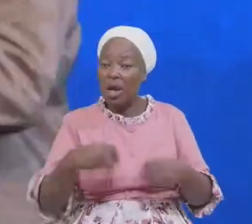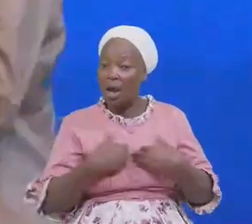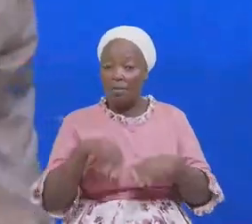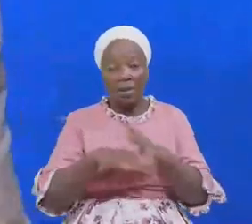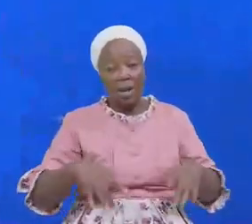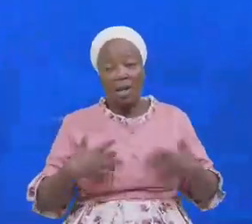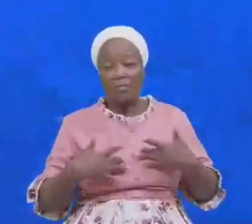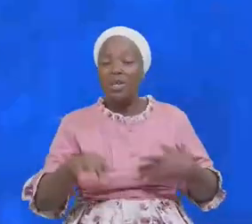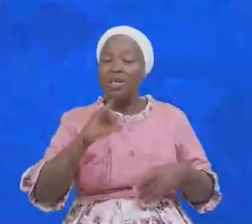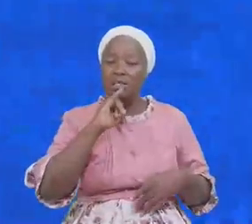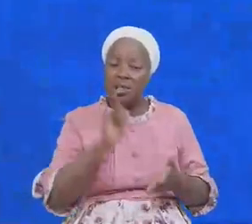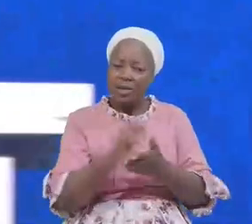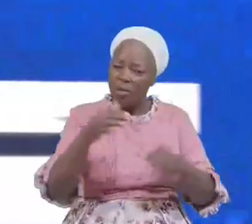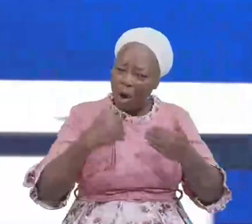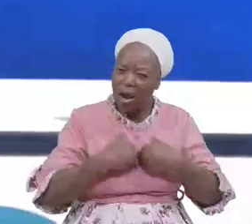vie,